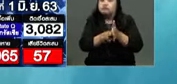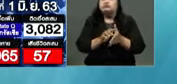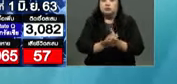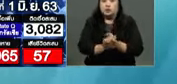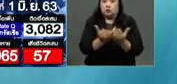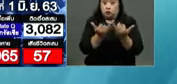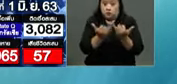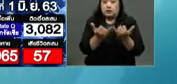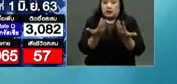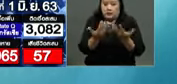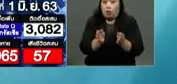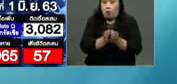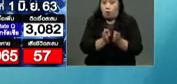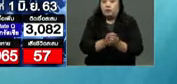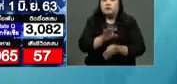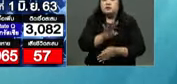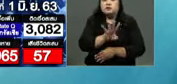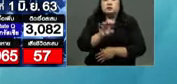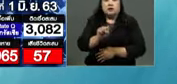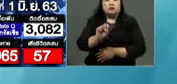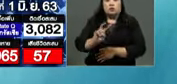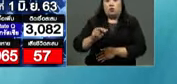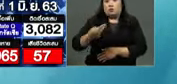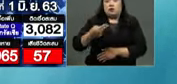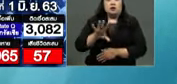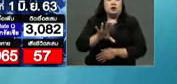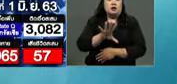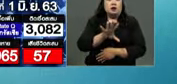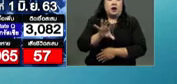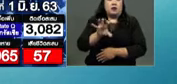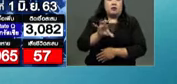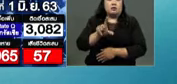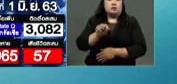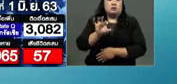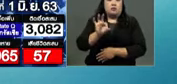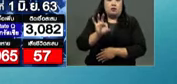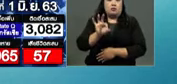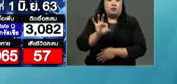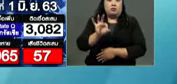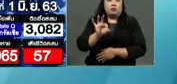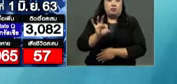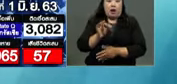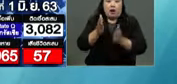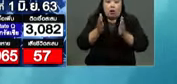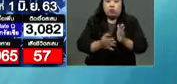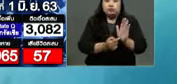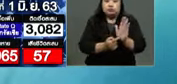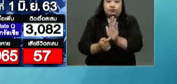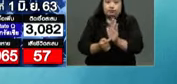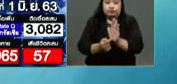และเมื่ออัตราการติดเชื้อของเราซึ่งก็ไม่ได้เยอะขึ้นแต่สิ่งที่เรากำลังทำโดยกระทรวงสาธารณสุขนะครับก็มีการวางแผนเพื่อที่จะออกไปหาเคสให้ได้มากที่สุดโดยการหาคนเข้ามาตรวจเรื่องของสารคัดหลั่งนะครับตอนนี้เราตรวจได้ถึง4แสน 20,000529ตัวอย่างแล้วนะครับซึ่งตัวเลขอย่างที่บอกจากเดิมเป็นหลักหมื่นมาเป็นหลักแสนแสนต้นตอนนี้มาเกือบจะครึ่งร้านแล้วนะครับเดี๋ยวอีกสักพักนึงคงได้เข้าใกล้ห้าแสนก็พยายามอ่าปิดช่องว่างหรือข้อสงสัยที่ที่ว่าการไม่ตรวจหรือตรวจน้อยเป็นเหตุไหมตอนนี้เราตรวจนะครับแล้วก็ตรวจเข้าไปในกลุ่มตัวอย่างที่เราสงสัยด้วยนะครับไปดูสถานการณ์ของโลกครับ